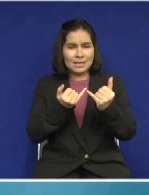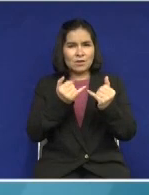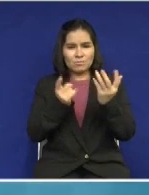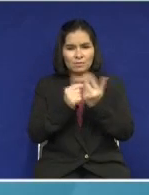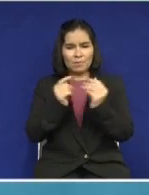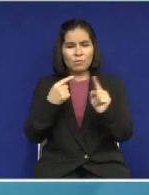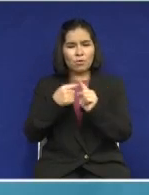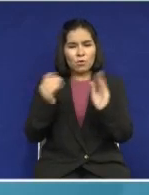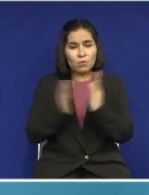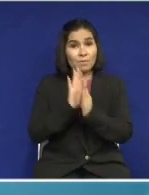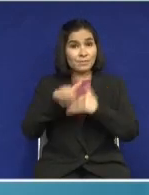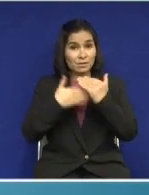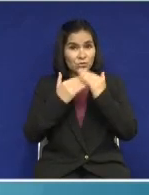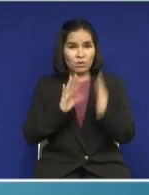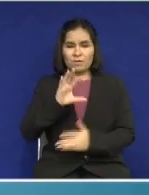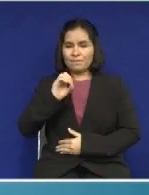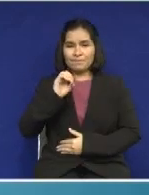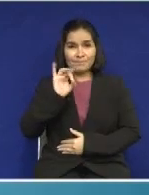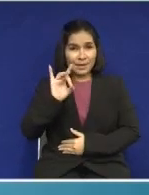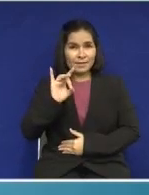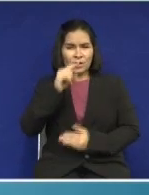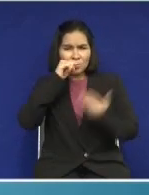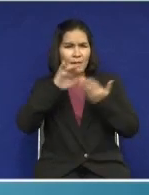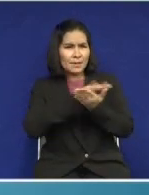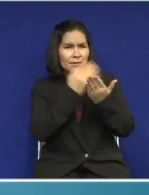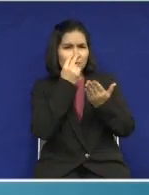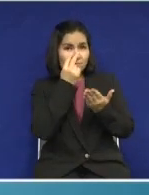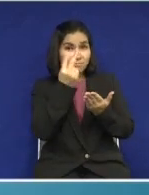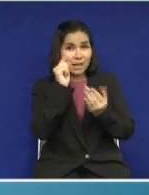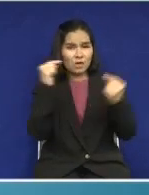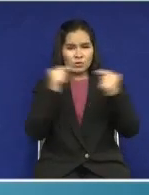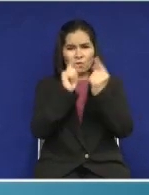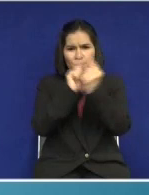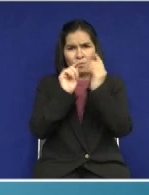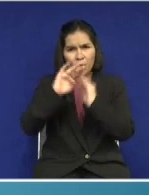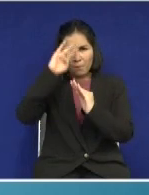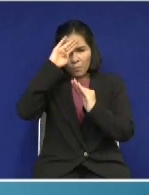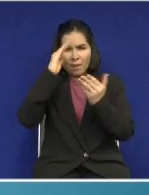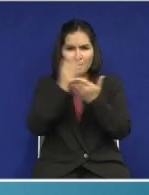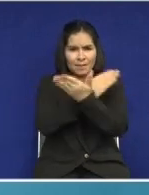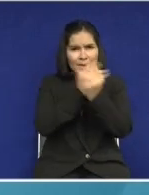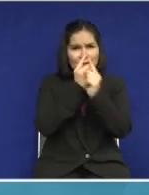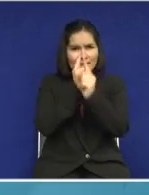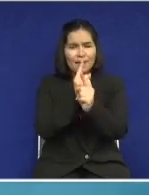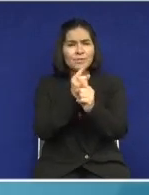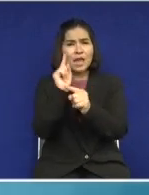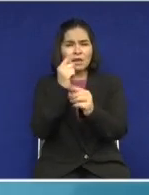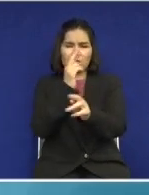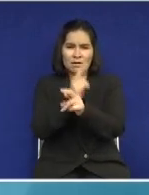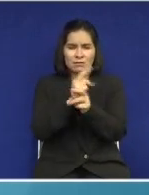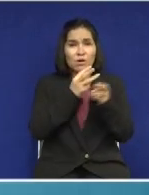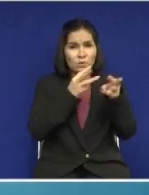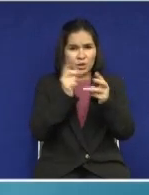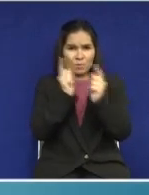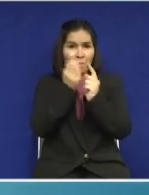คนค่ะในรูปแผนที่ประเทศไทยนะคะก็คือเป็นจำนวนผู้ป่วยจำแนกตามพื้นที่การรักษามากที่สุ